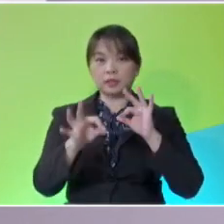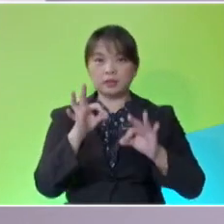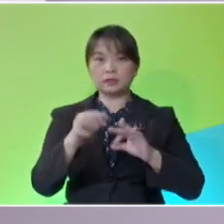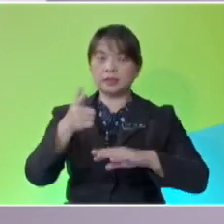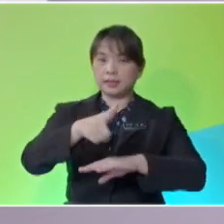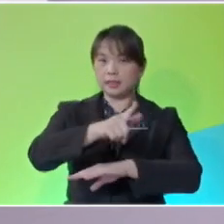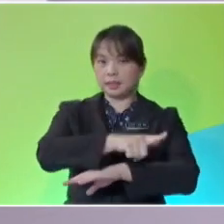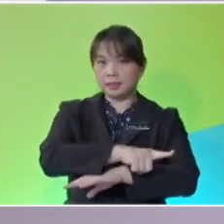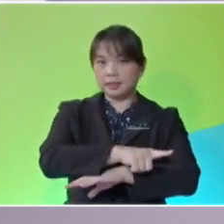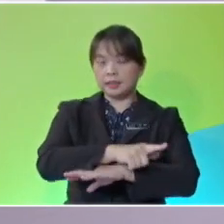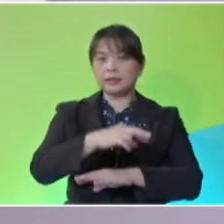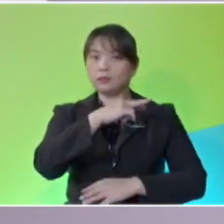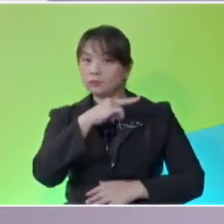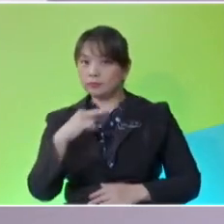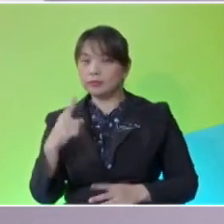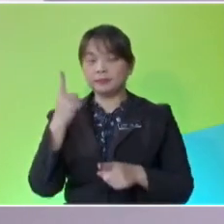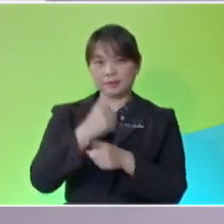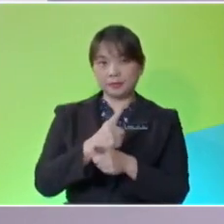mandi-mandi kayak tepi pantai